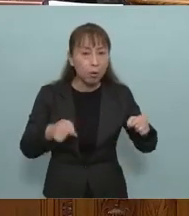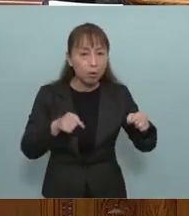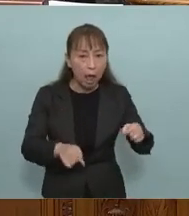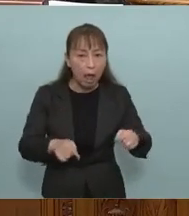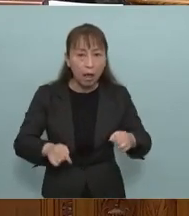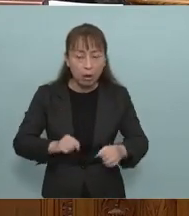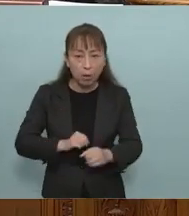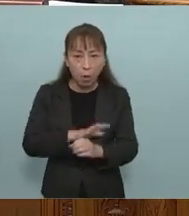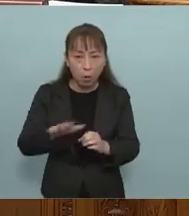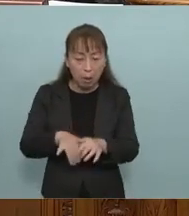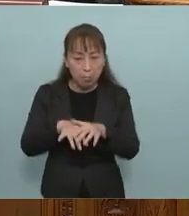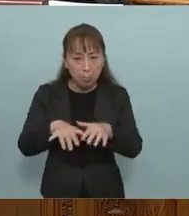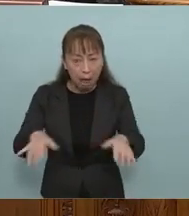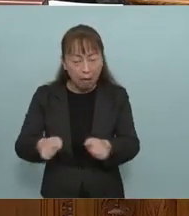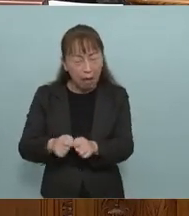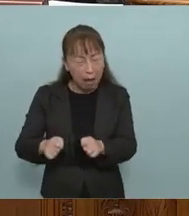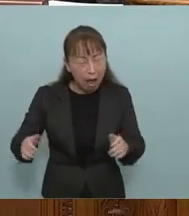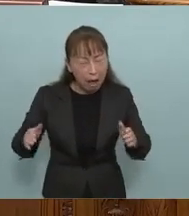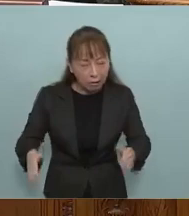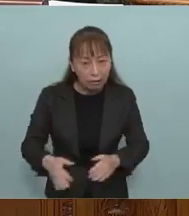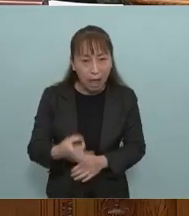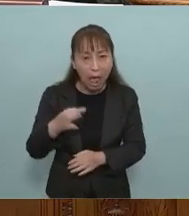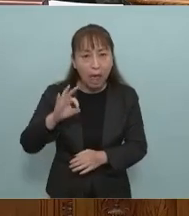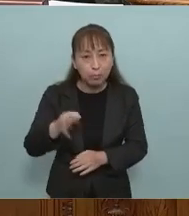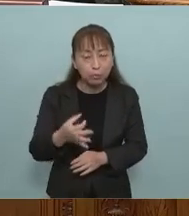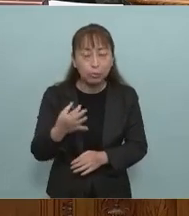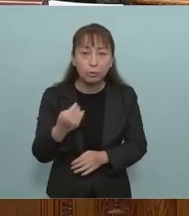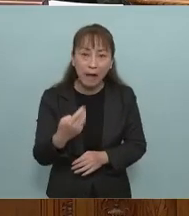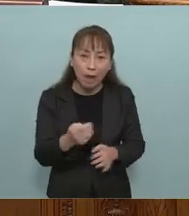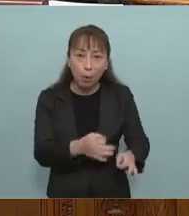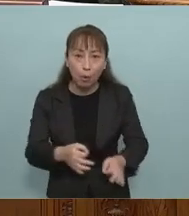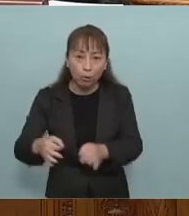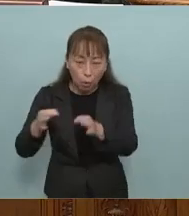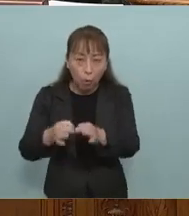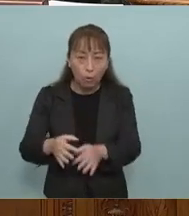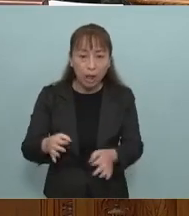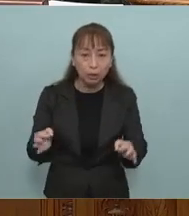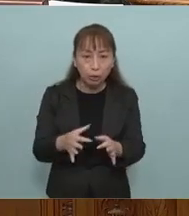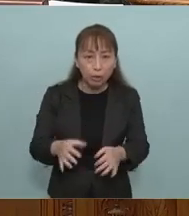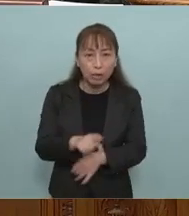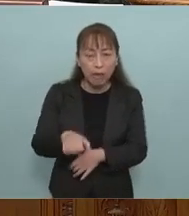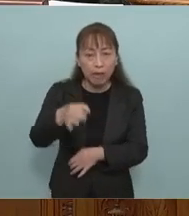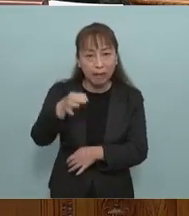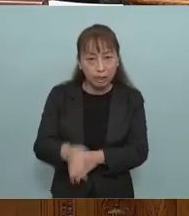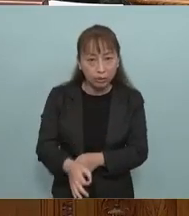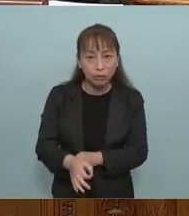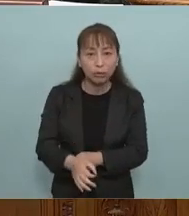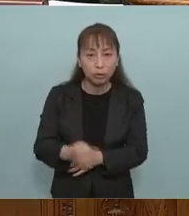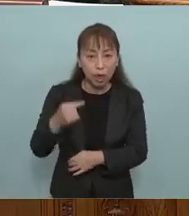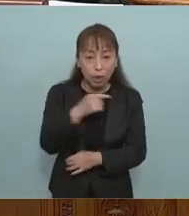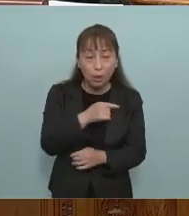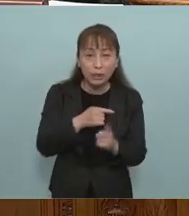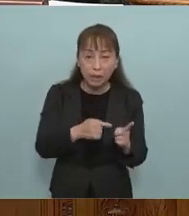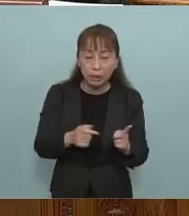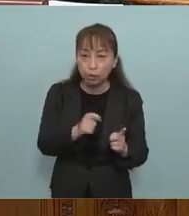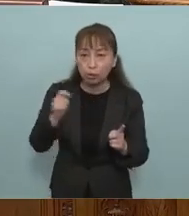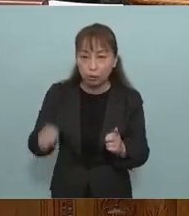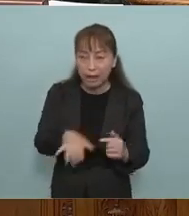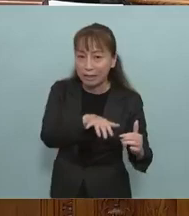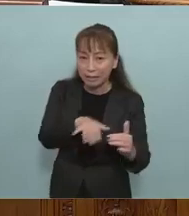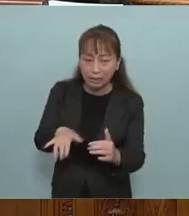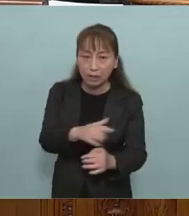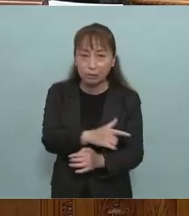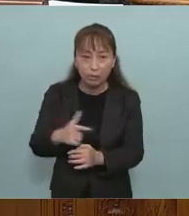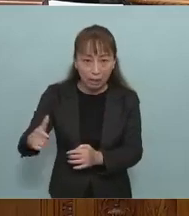禍、物価高騰、急激な円安、ロシアによるウクライナ侵略など、多くの重大な危機